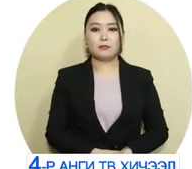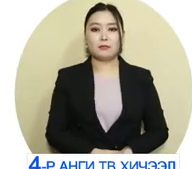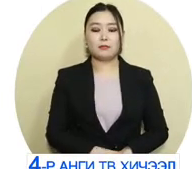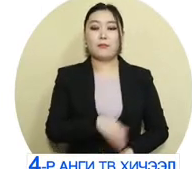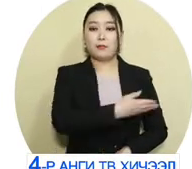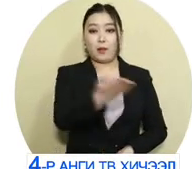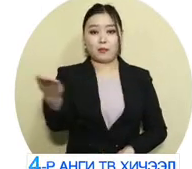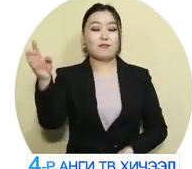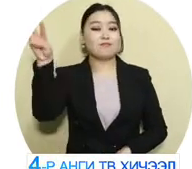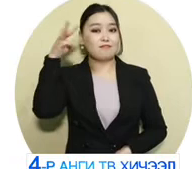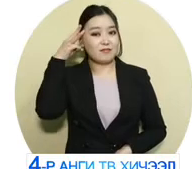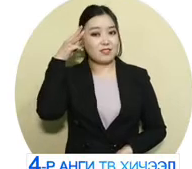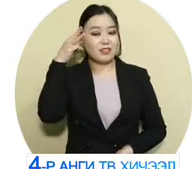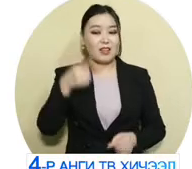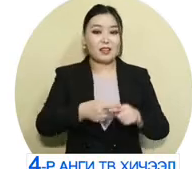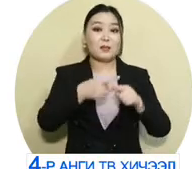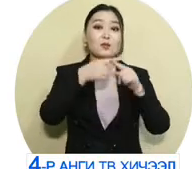Та бүхнийхээ мэдлэгийн санд